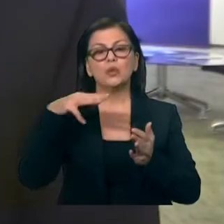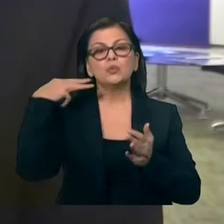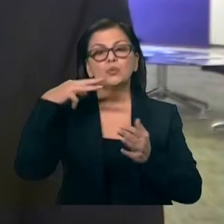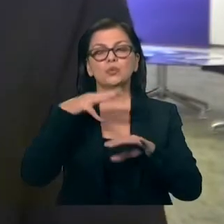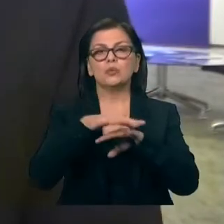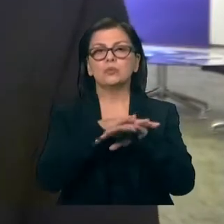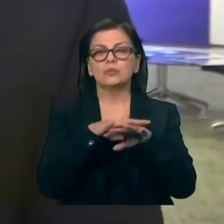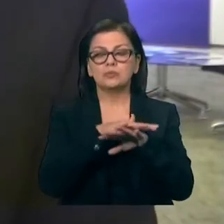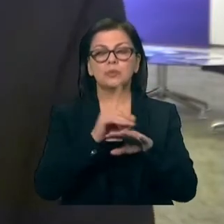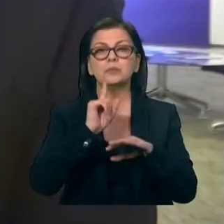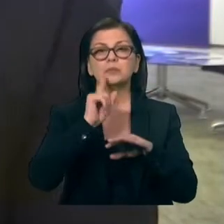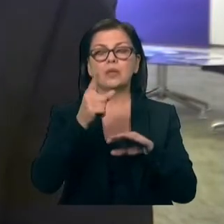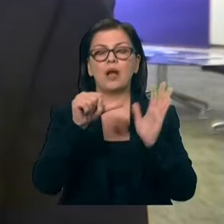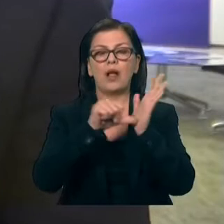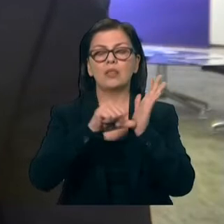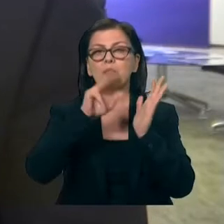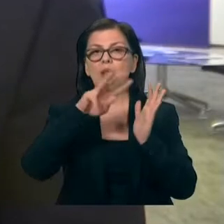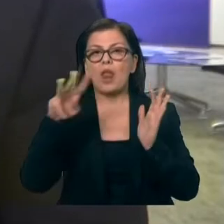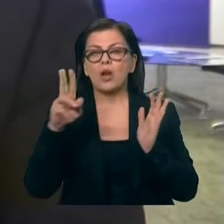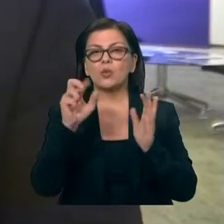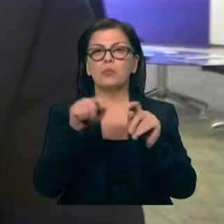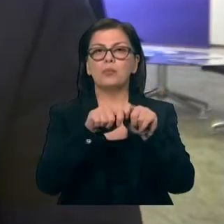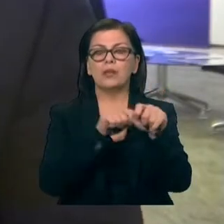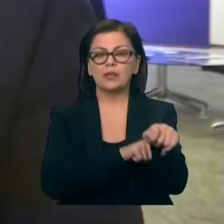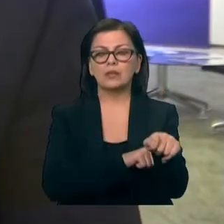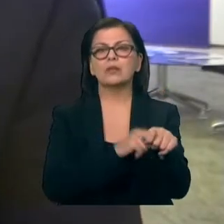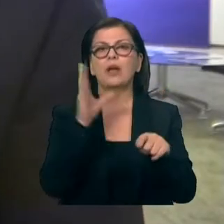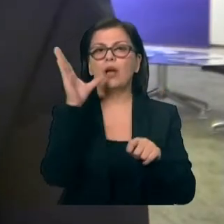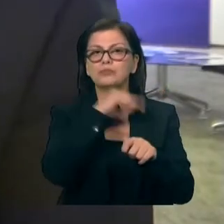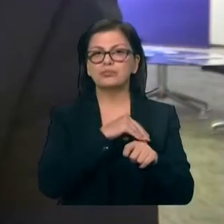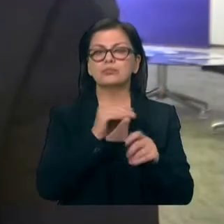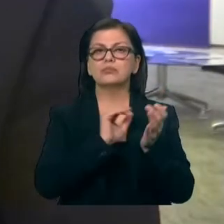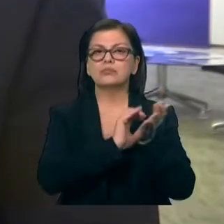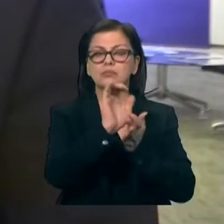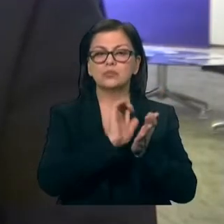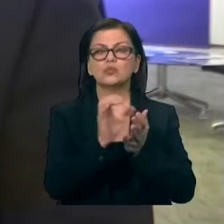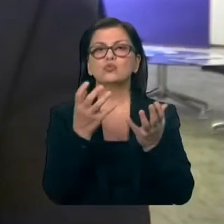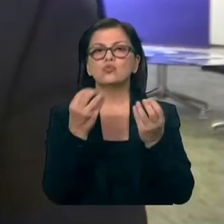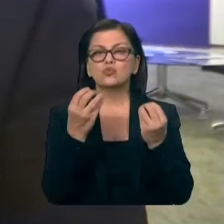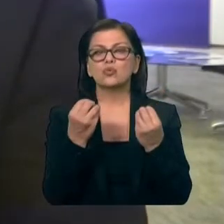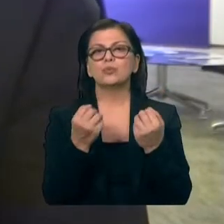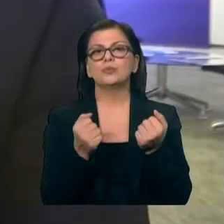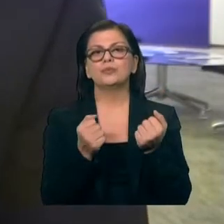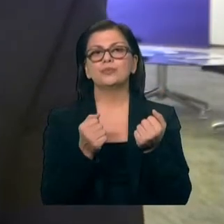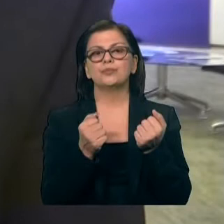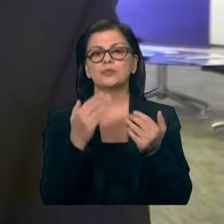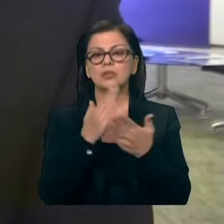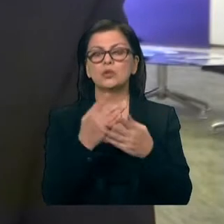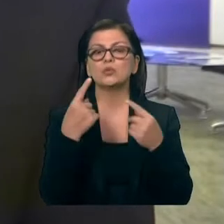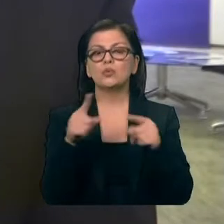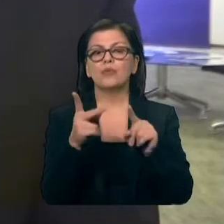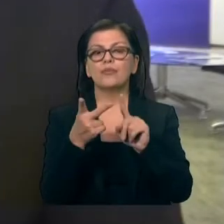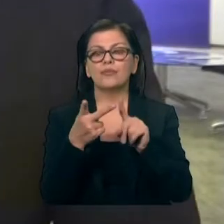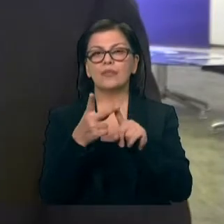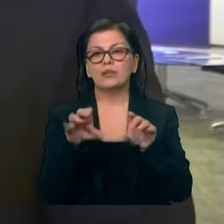bazarına illik 6 milyard kubmetr cənub qaz dəhlizi ilə çatdırılır. Əlavə olaraq bizim başqa bir boru xəttimiz var, Türkiyə qədər,